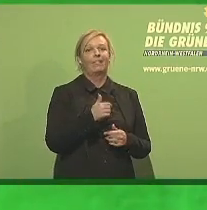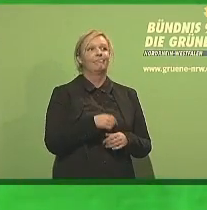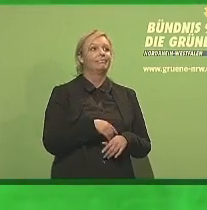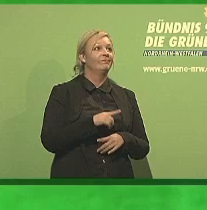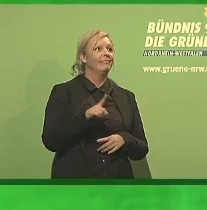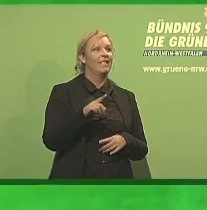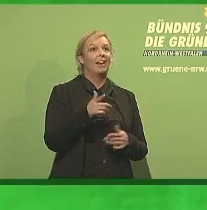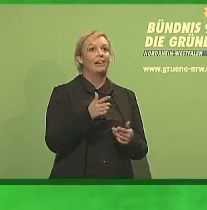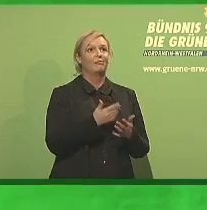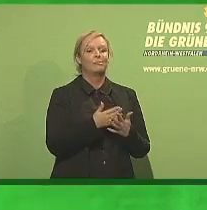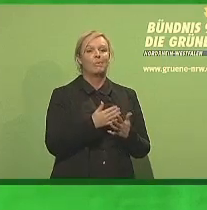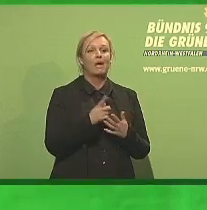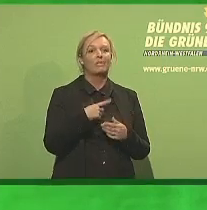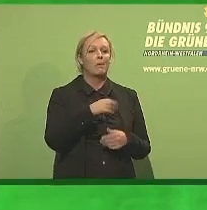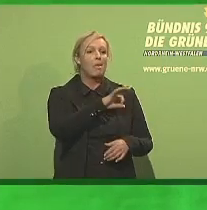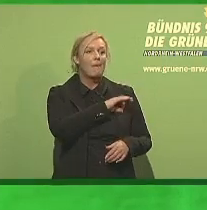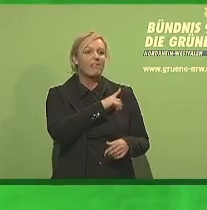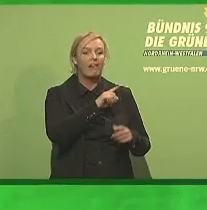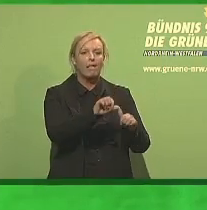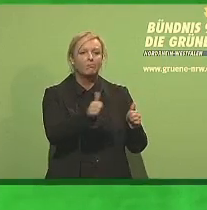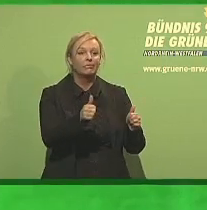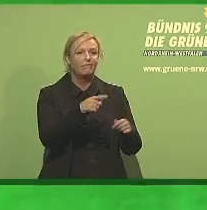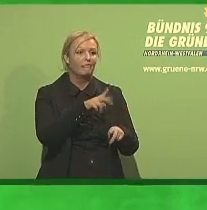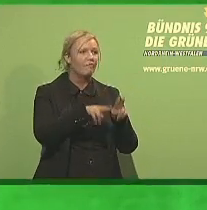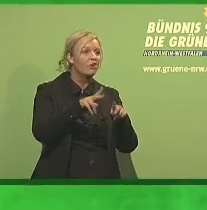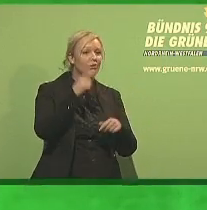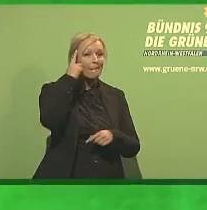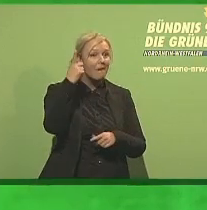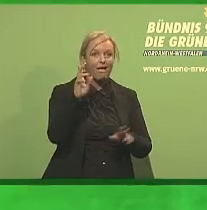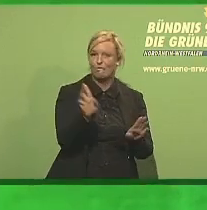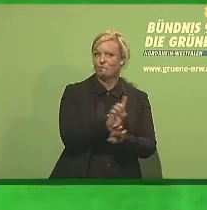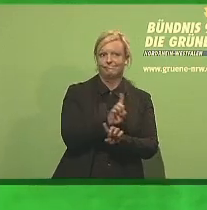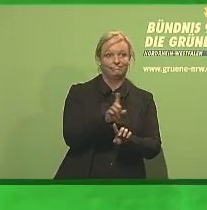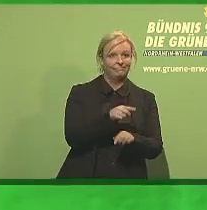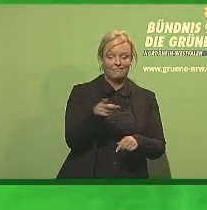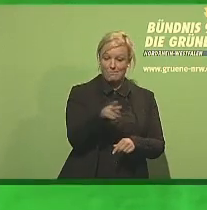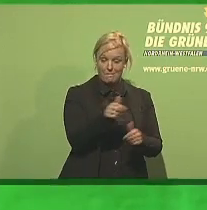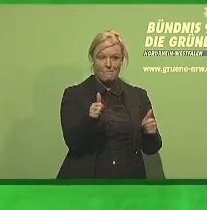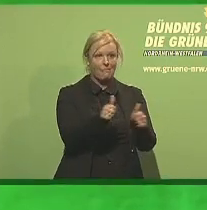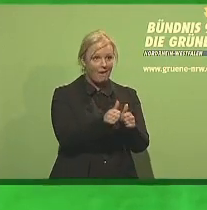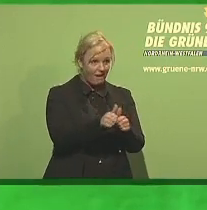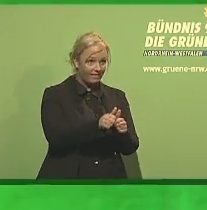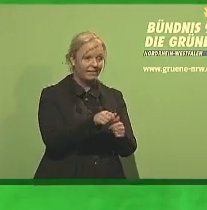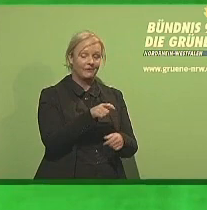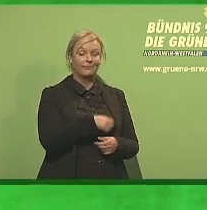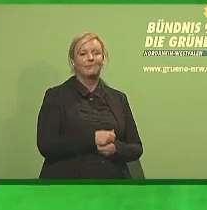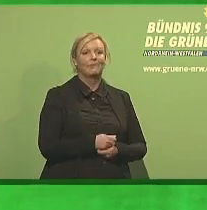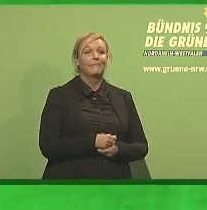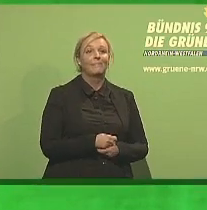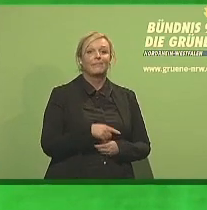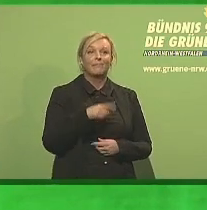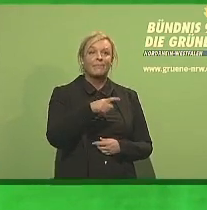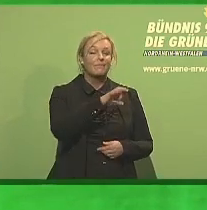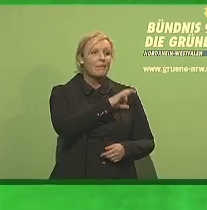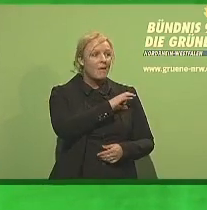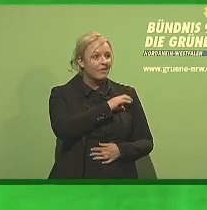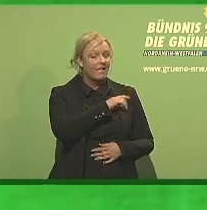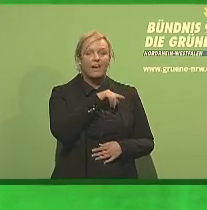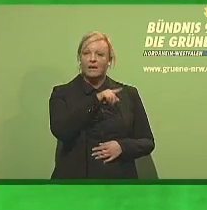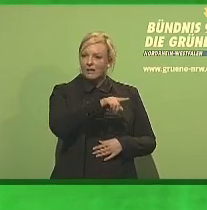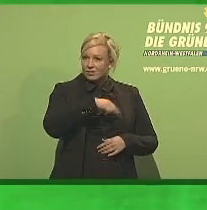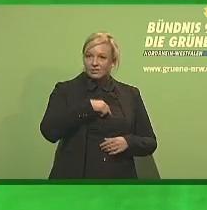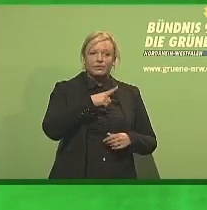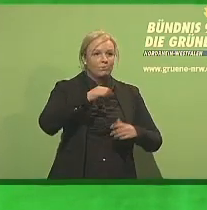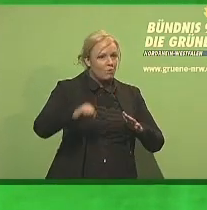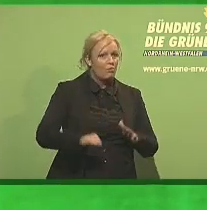man irgendwie denkt, die Partei ist gespalten oder so, sondern das Spitzenduo, was ihr gewählt habt, was die Partei gewählt hat, ist wirklich von der Partei sehr breit